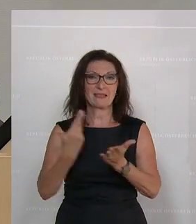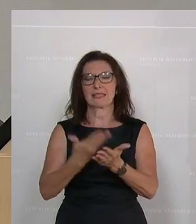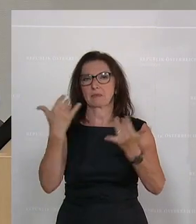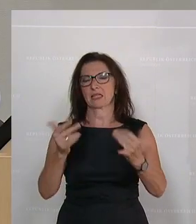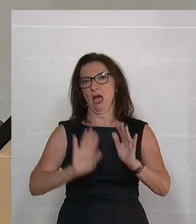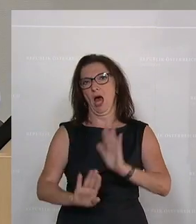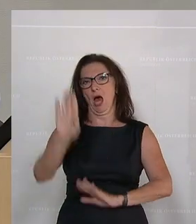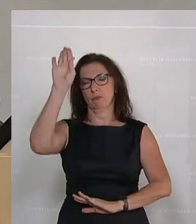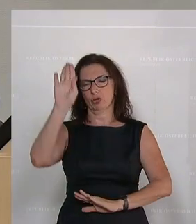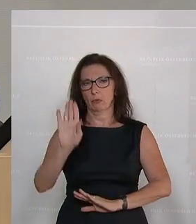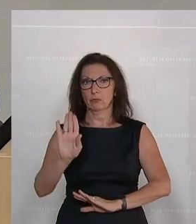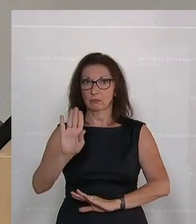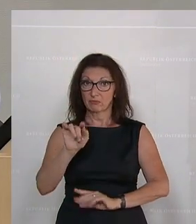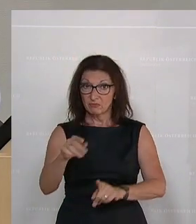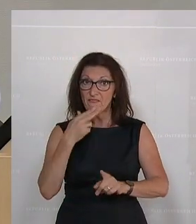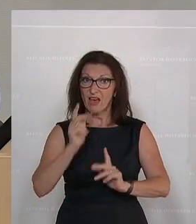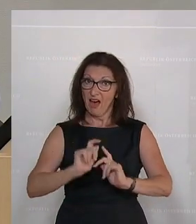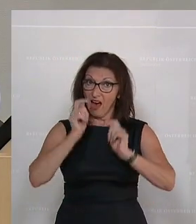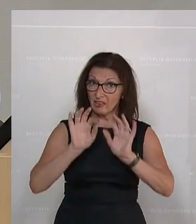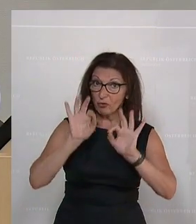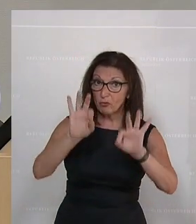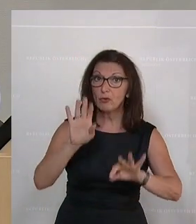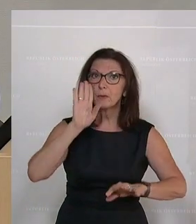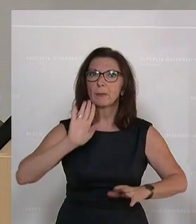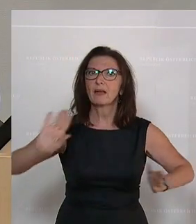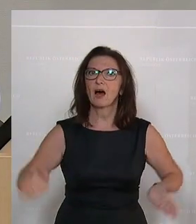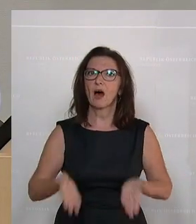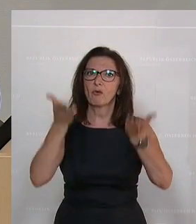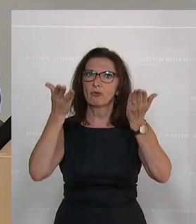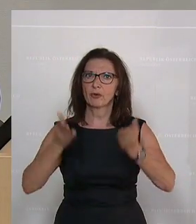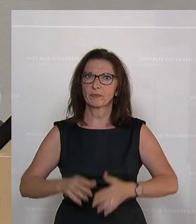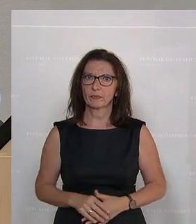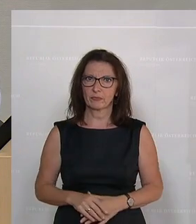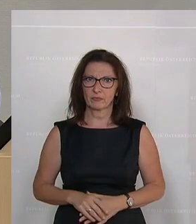mehr für diesen andere gesten bedingungen zeichen der zustimmung